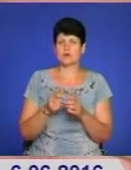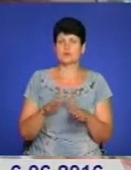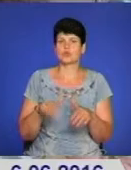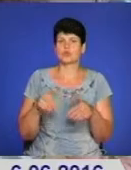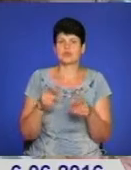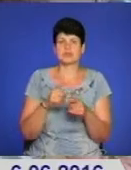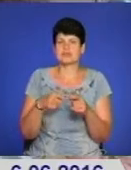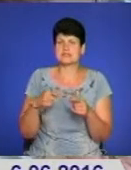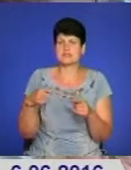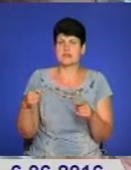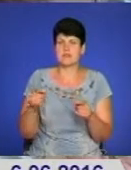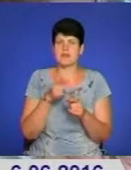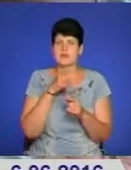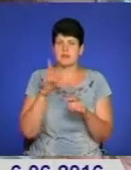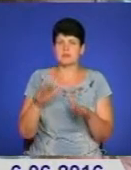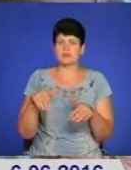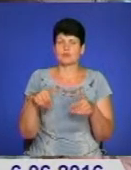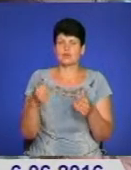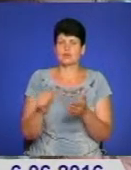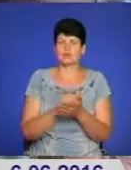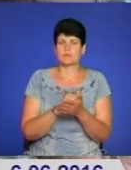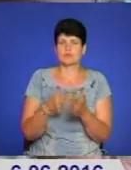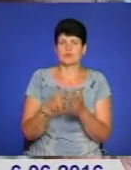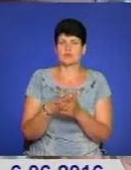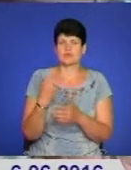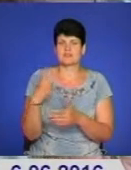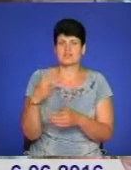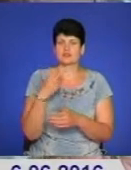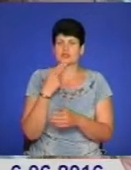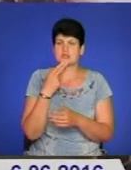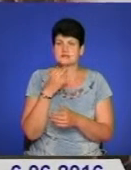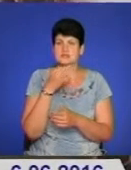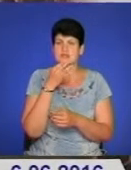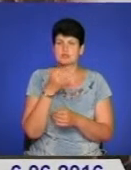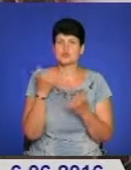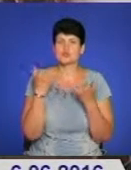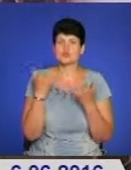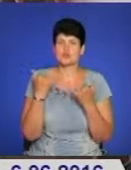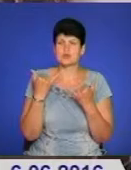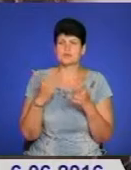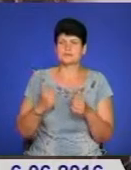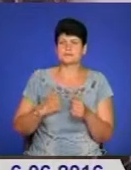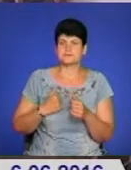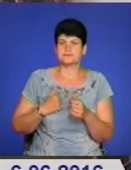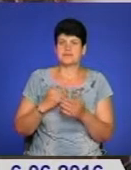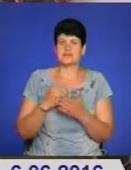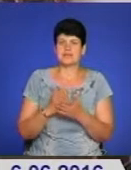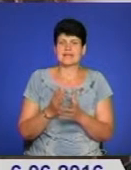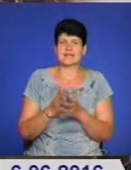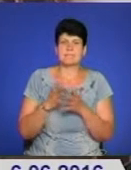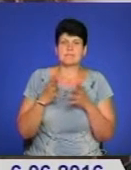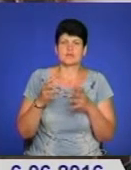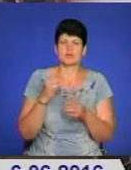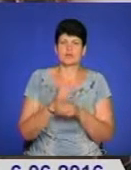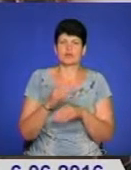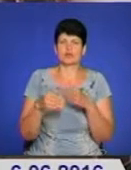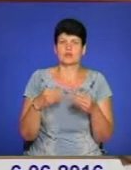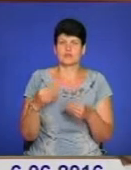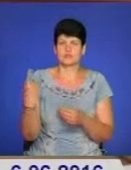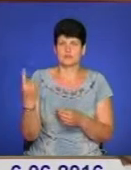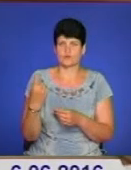зволікати, адже термін подачі триває до 20 червня. Зазначимо, що на сьогодні Збройні сили України є найбільшим роботодавцем в